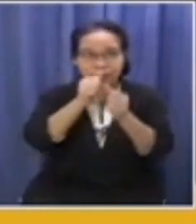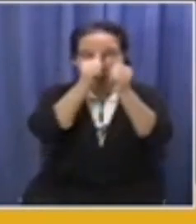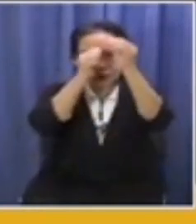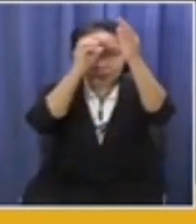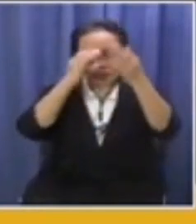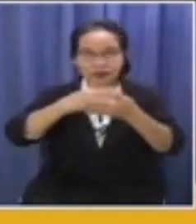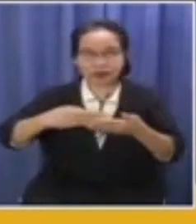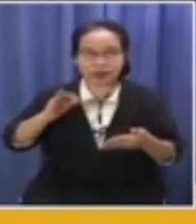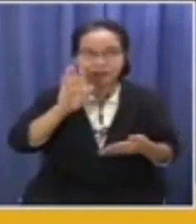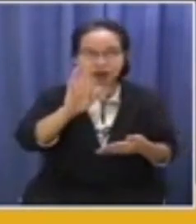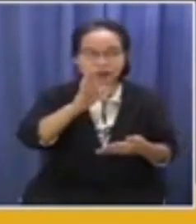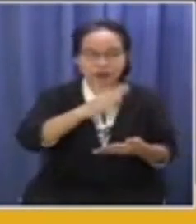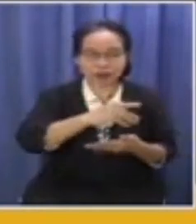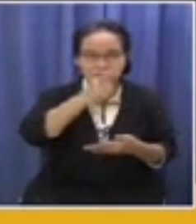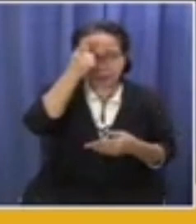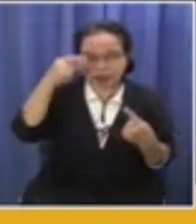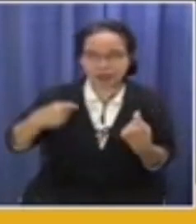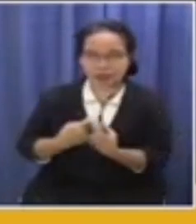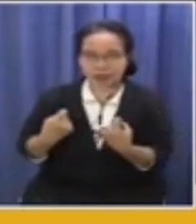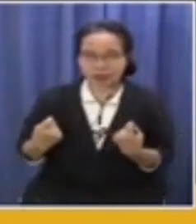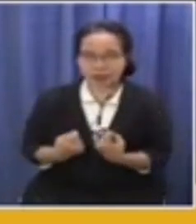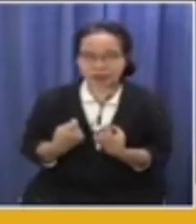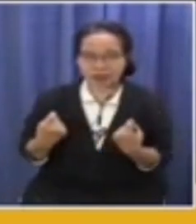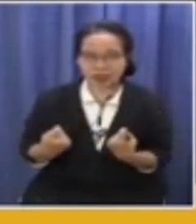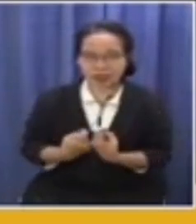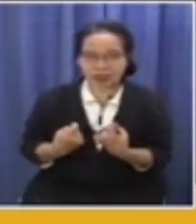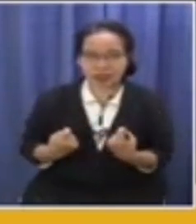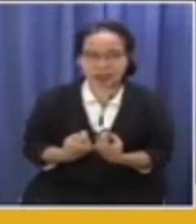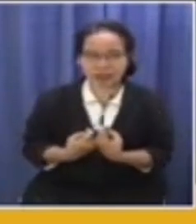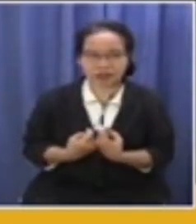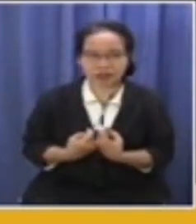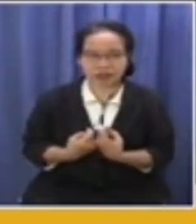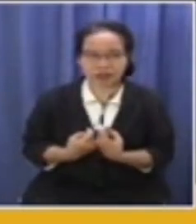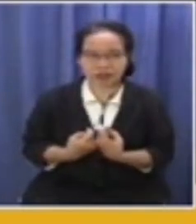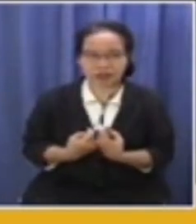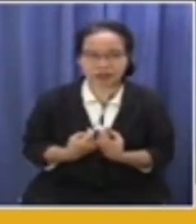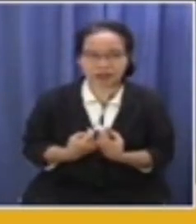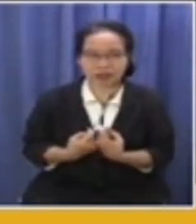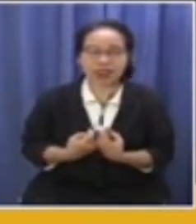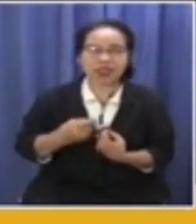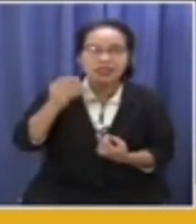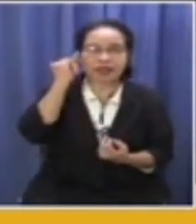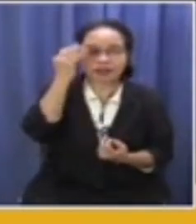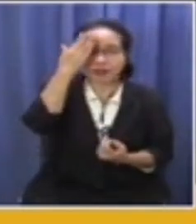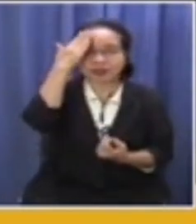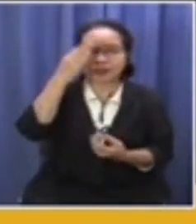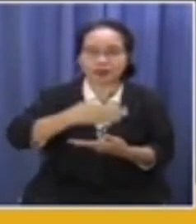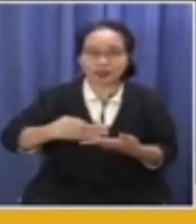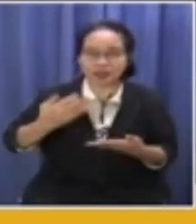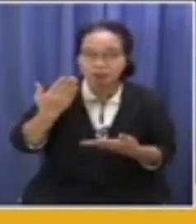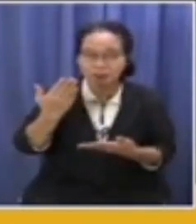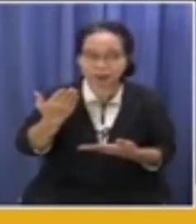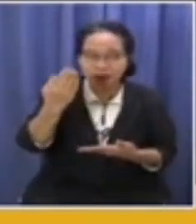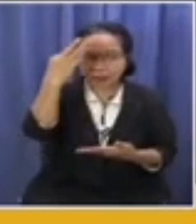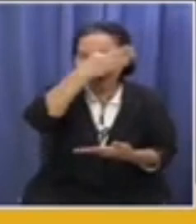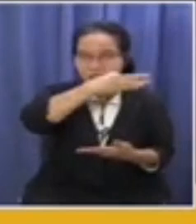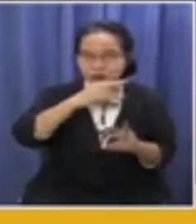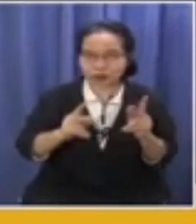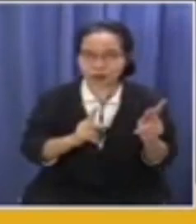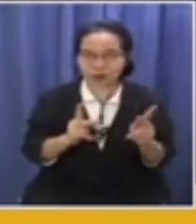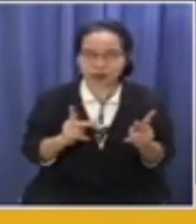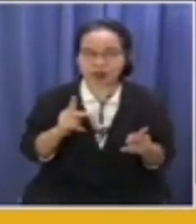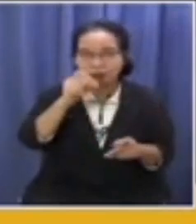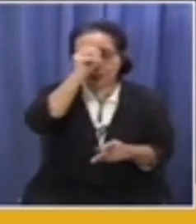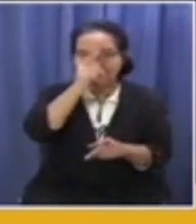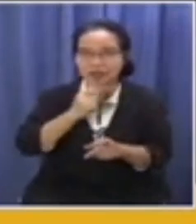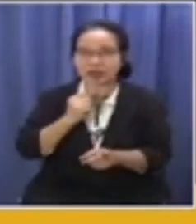kayo patatawarin ng inyong Ama ng inyong mga kasalanan pagkaalam mong pinatawad mo yung kapwa mo